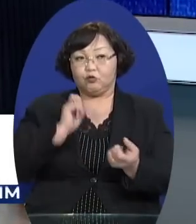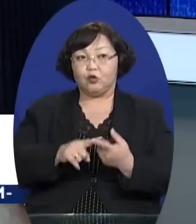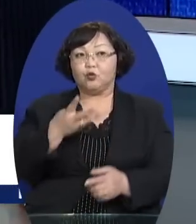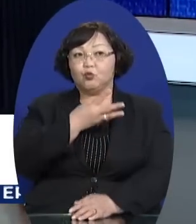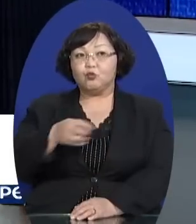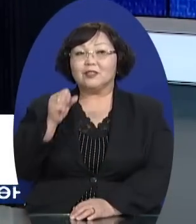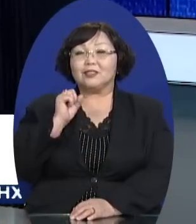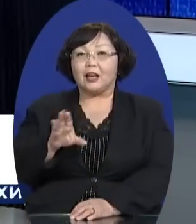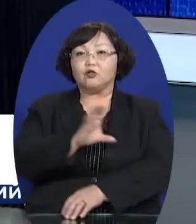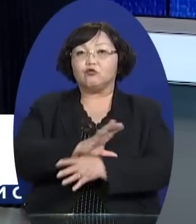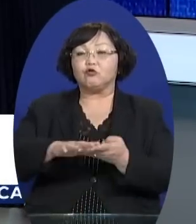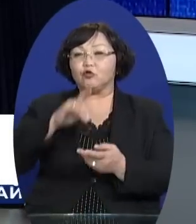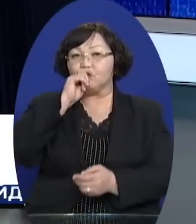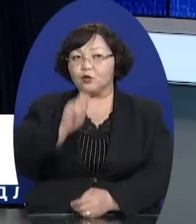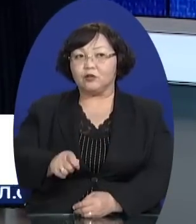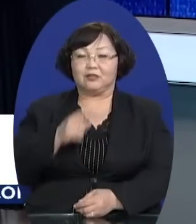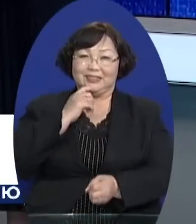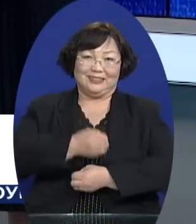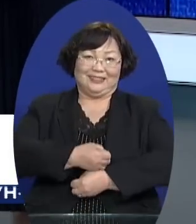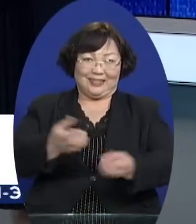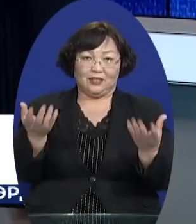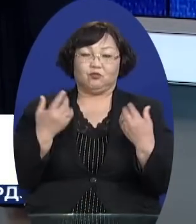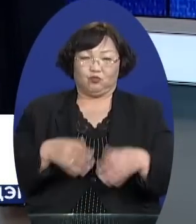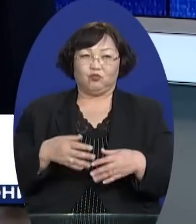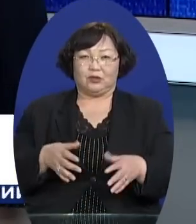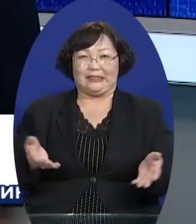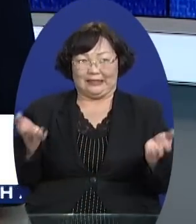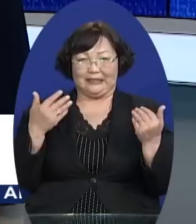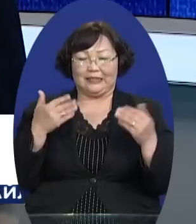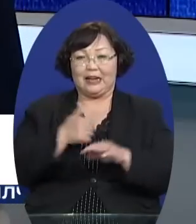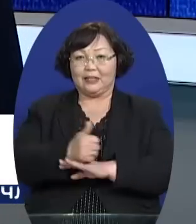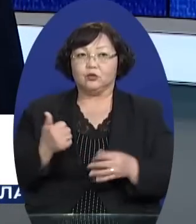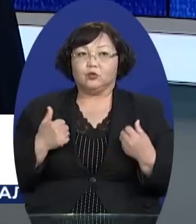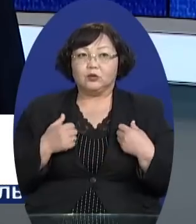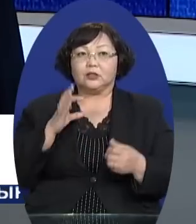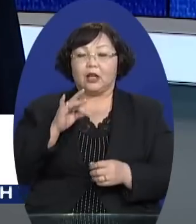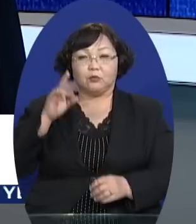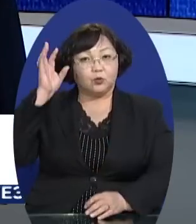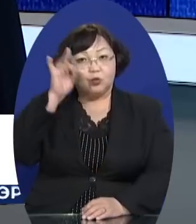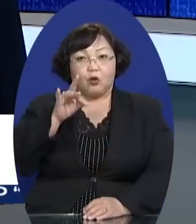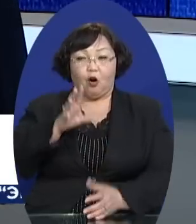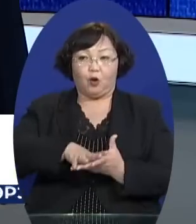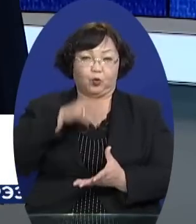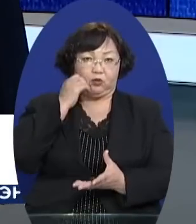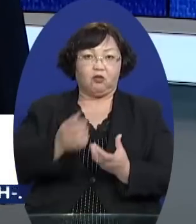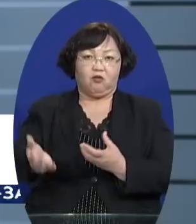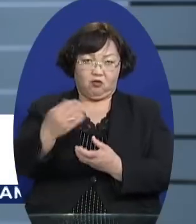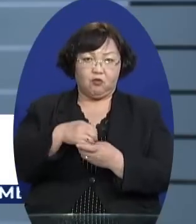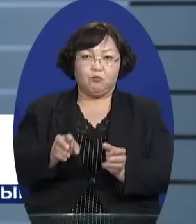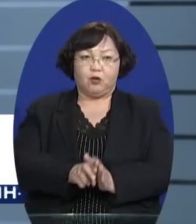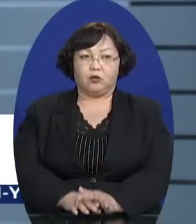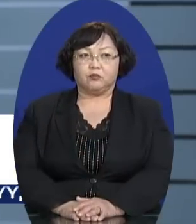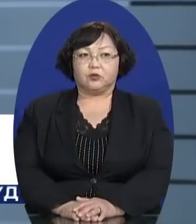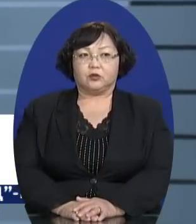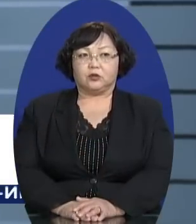сая төгрөгийн тэтгэлэг төлбөрийг зарласан байна. Тодорхойлох юм бол аялжуулчлалын салбар суралцах оюутнууд хамрагдах боломж бүрдэжээ.